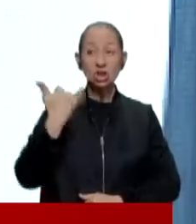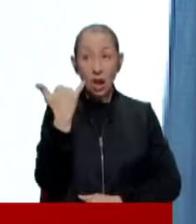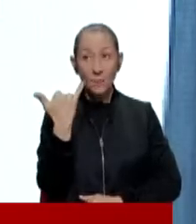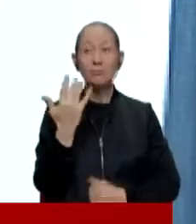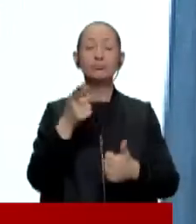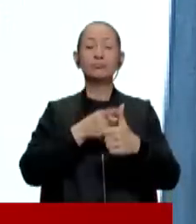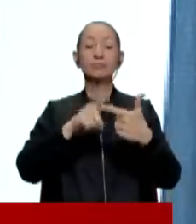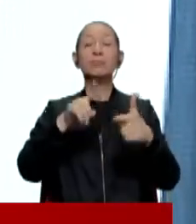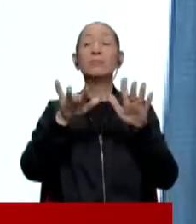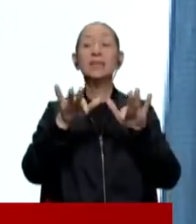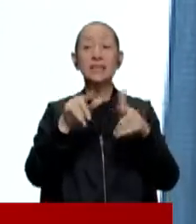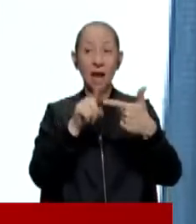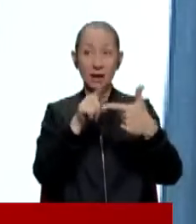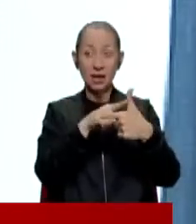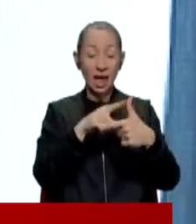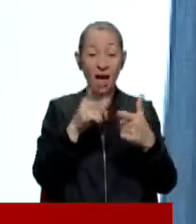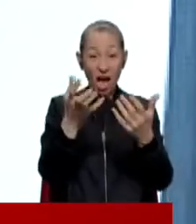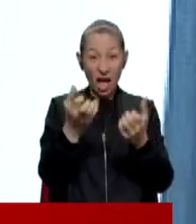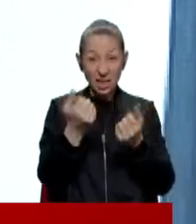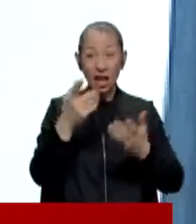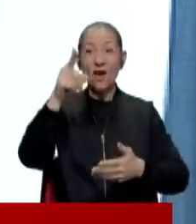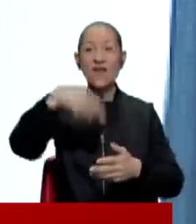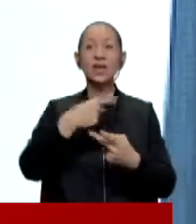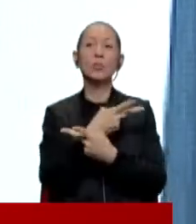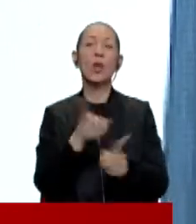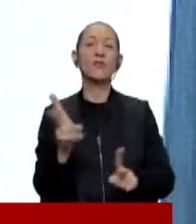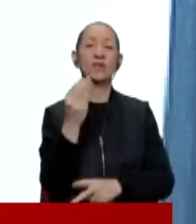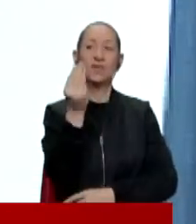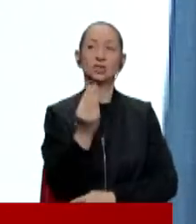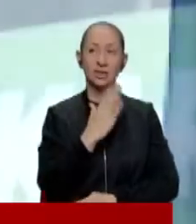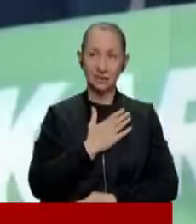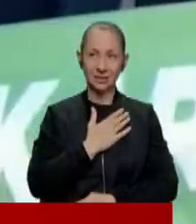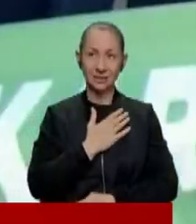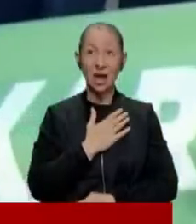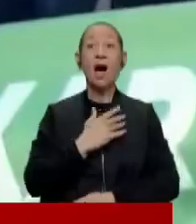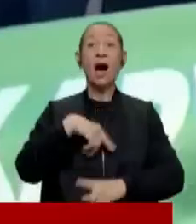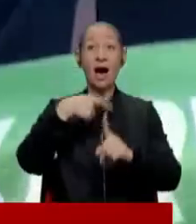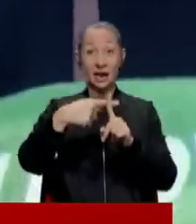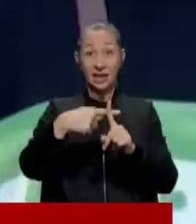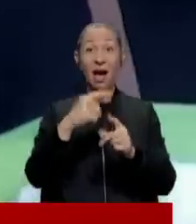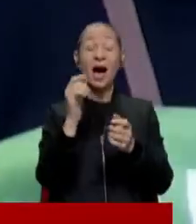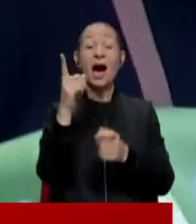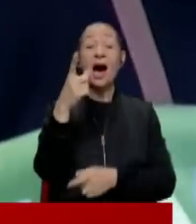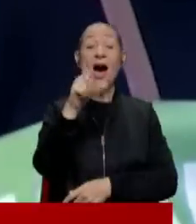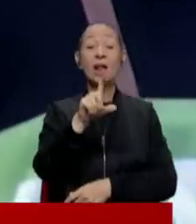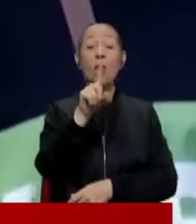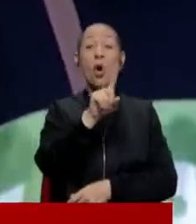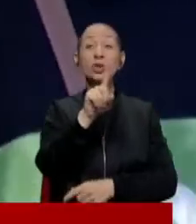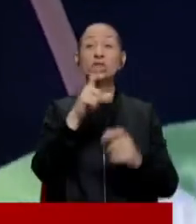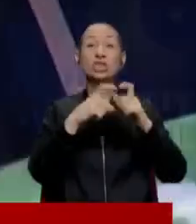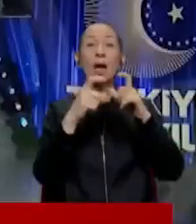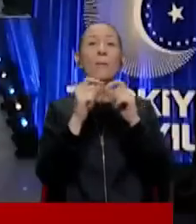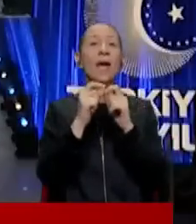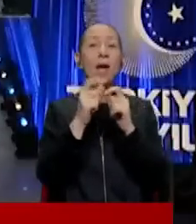öğrenimde fonu ve bilgisayar ediniminde vergi muafiyeti sağlayacağız Ayrıca aylık 10 GB